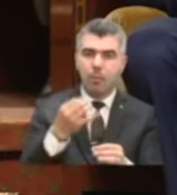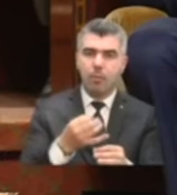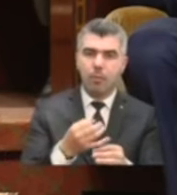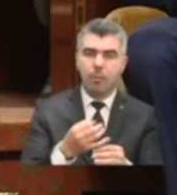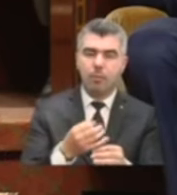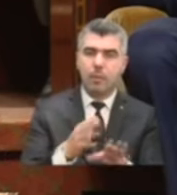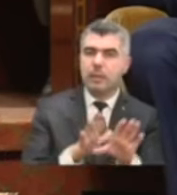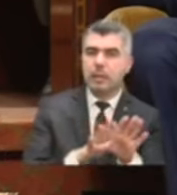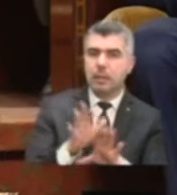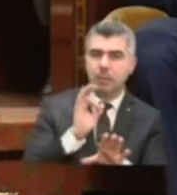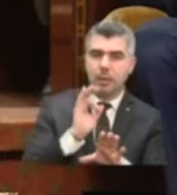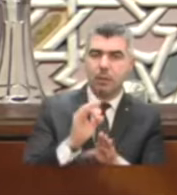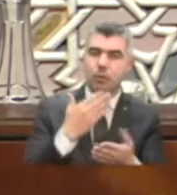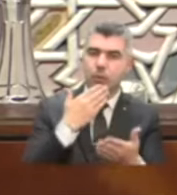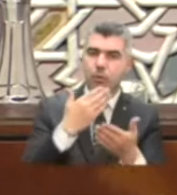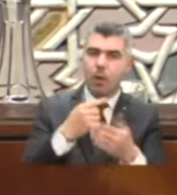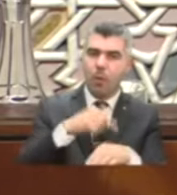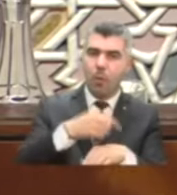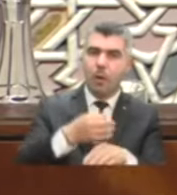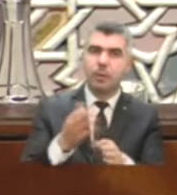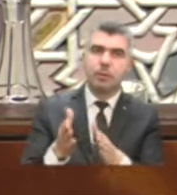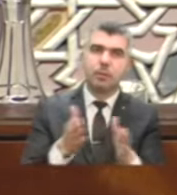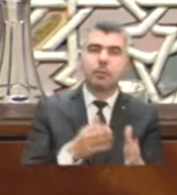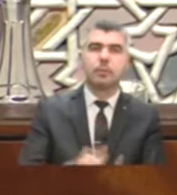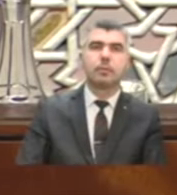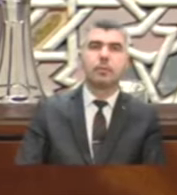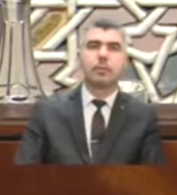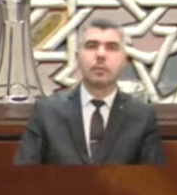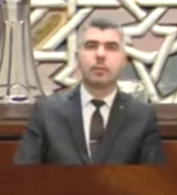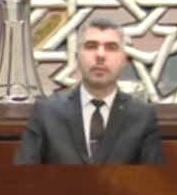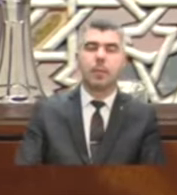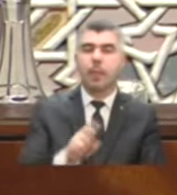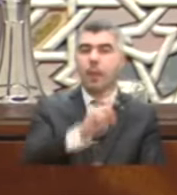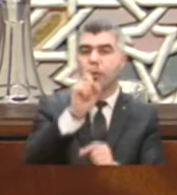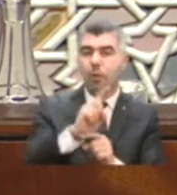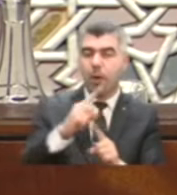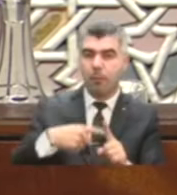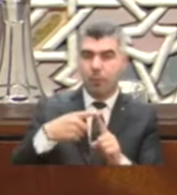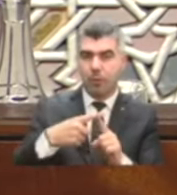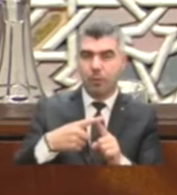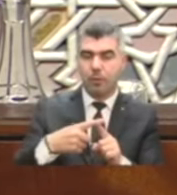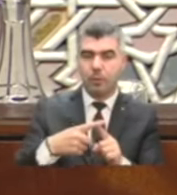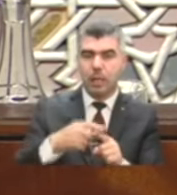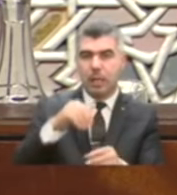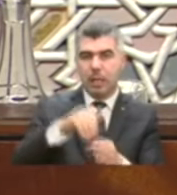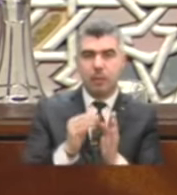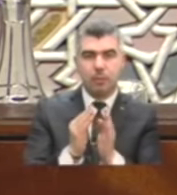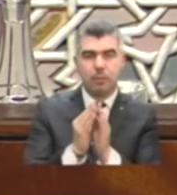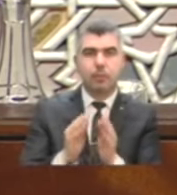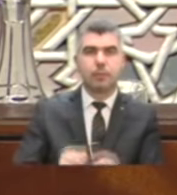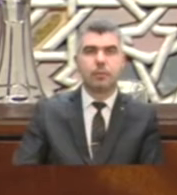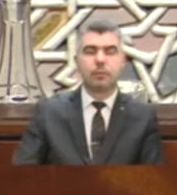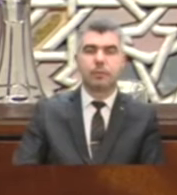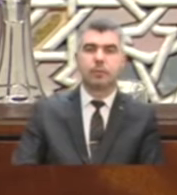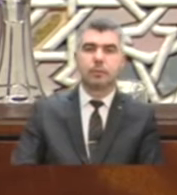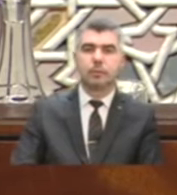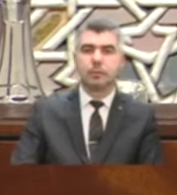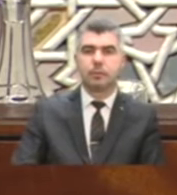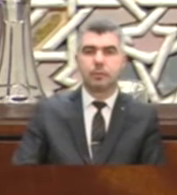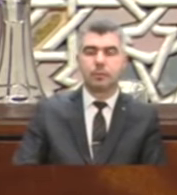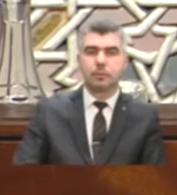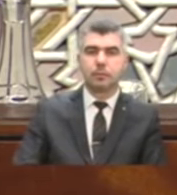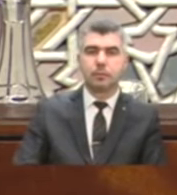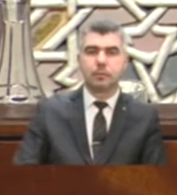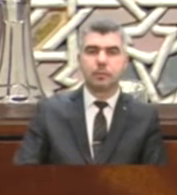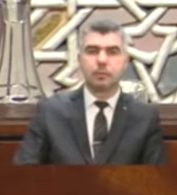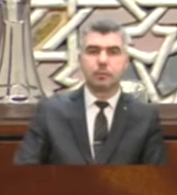كيكون بين. شكرا سيد نائب محترم. تعقيب السيدة النائبة عن المجموعة النيابية للعدالة والتنمية، تفضلي يا